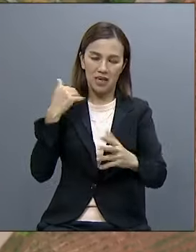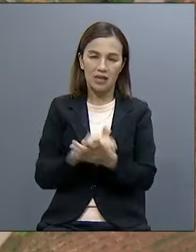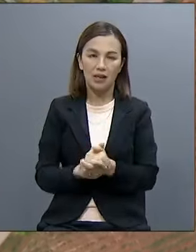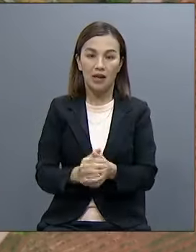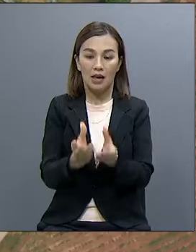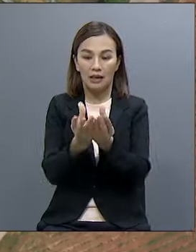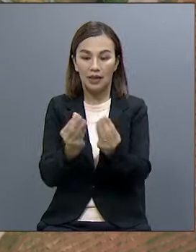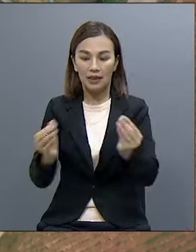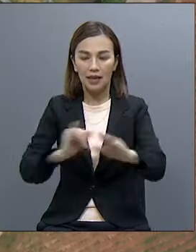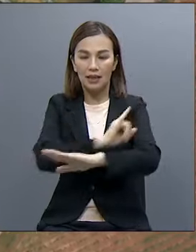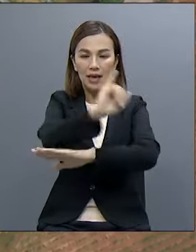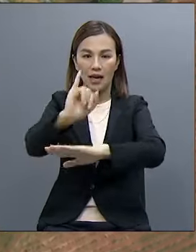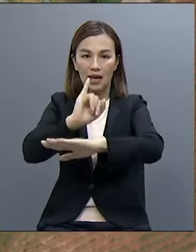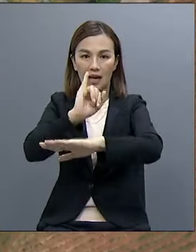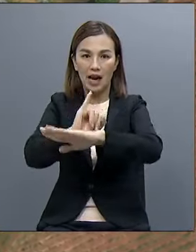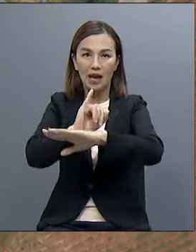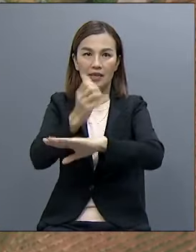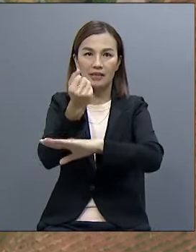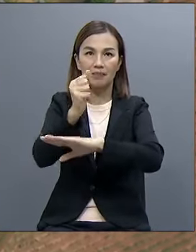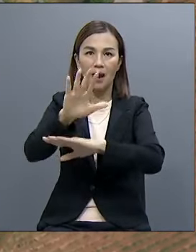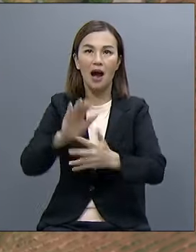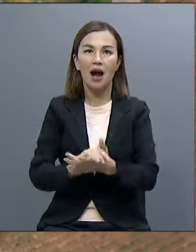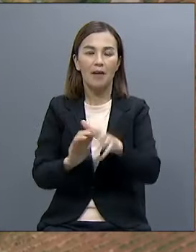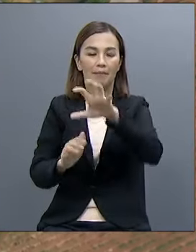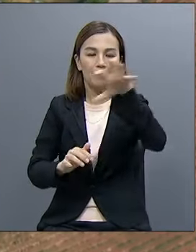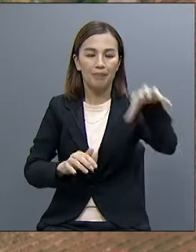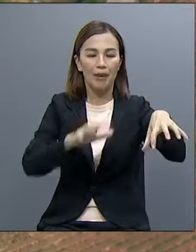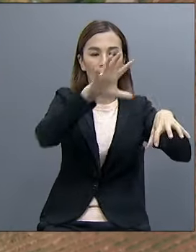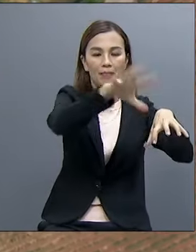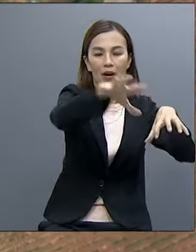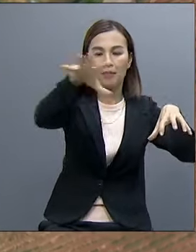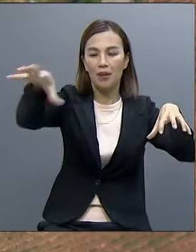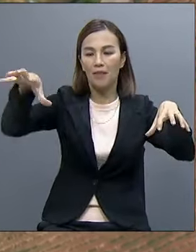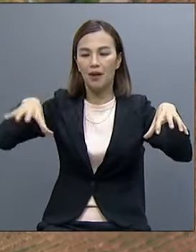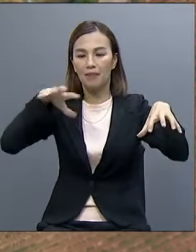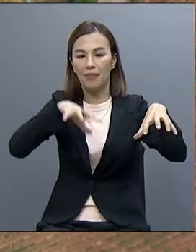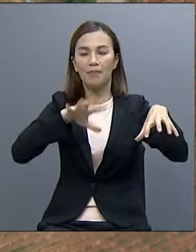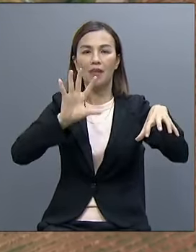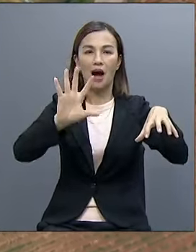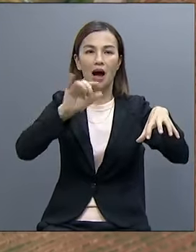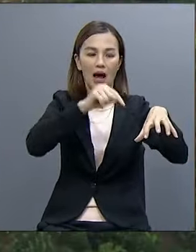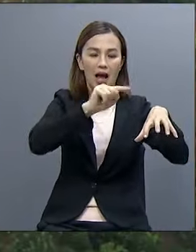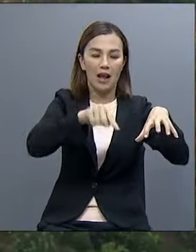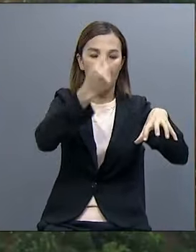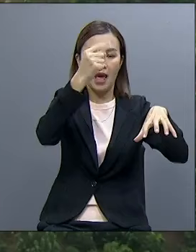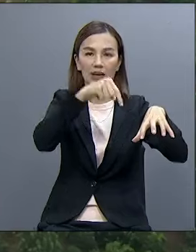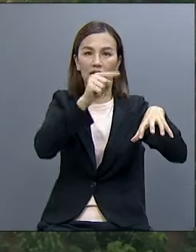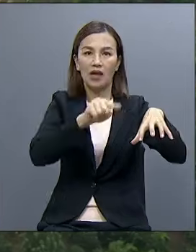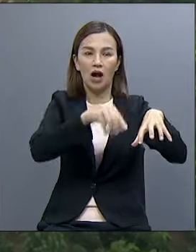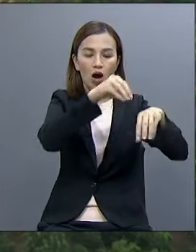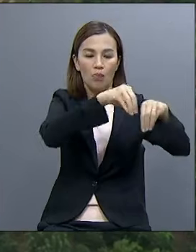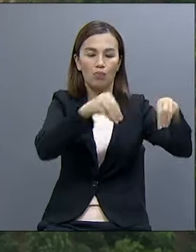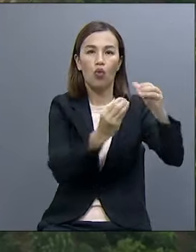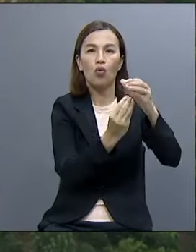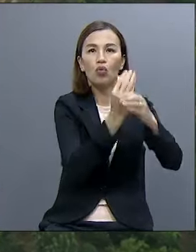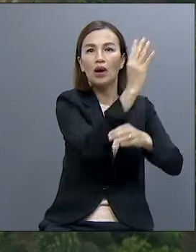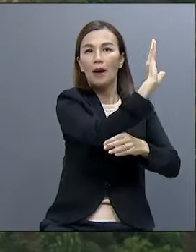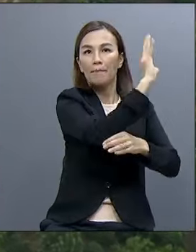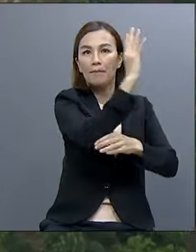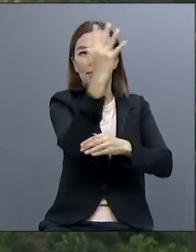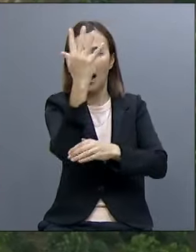ที่ทั้งหมด15ไร่คือเราแบ่งเป็น5โซนคือโซนที่1ก็คือว่าเรามาถึงปุ๊บเรามาปลูกป่าก่อนเลยทางทิศตะวันต